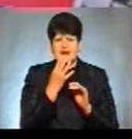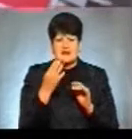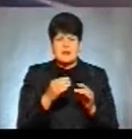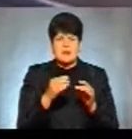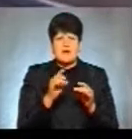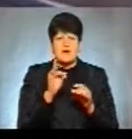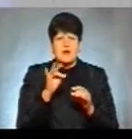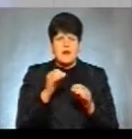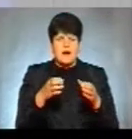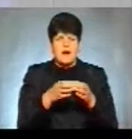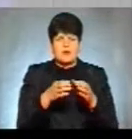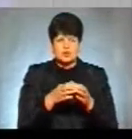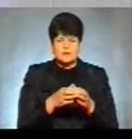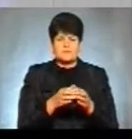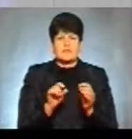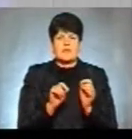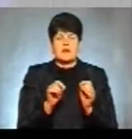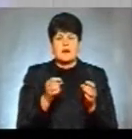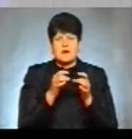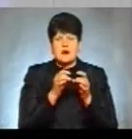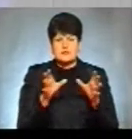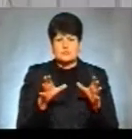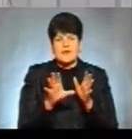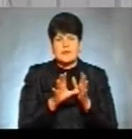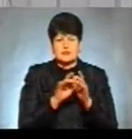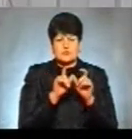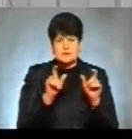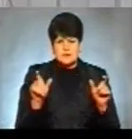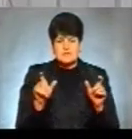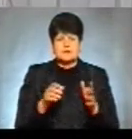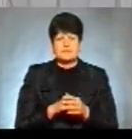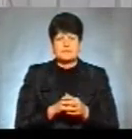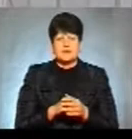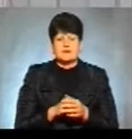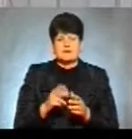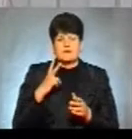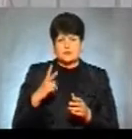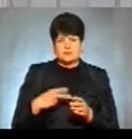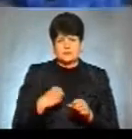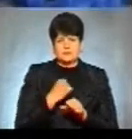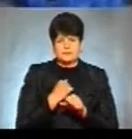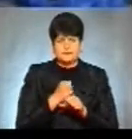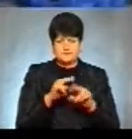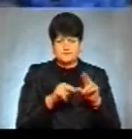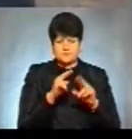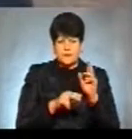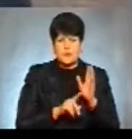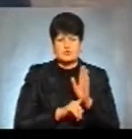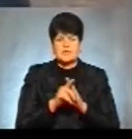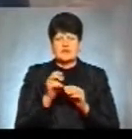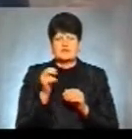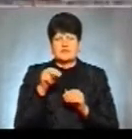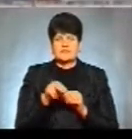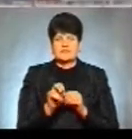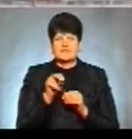атомної електростанції. Тендер на будівництво виграла французька компанія «Новарка» 2007-го. Зводити ж споруду почали 2012-го. Працювали